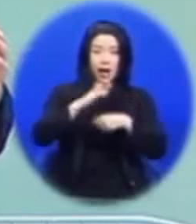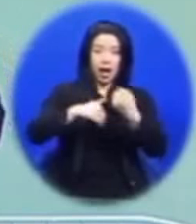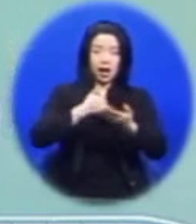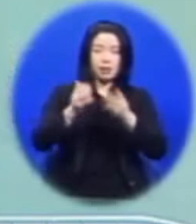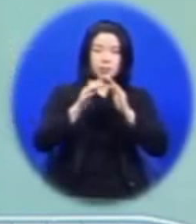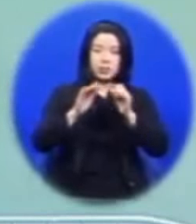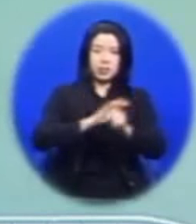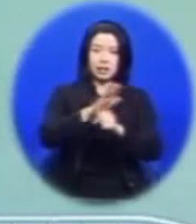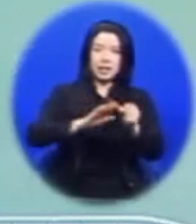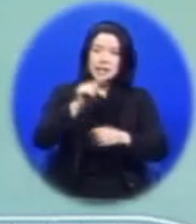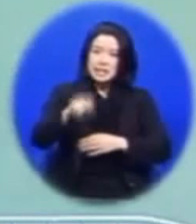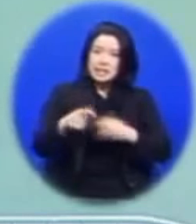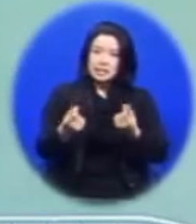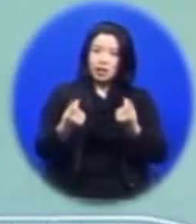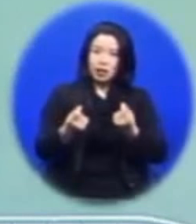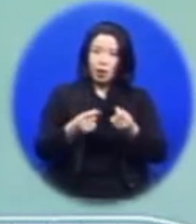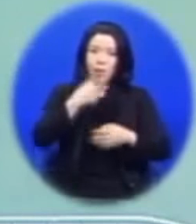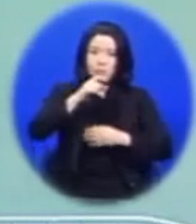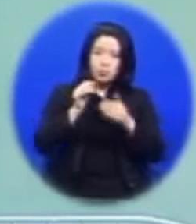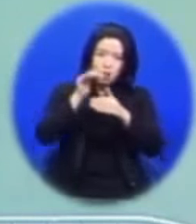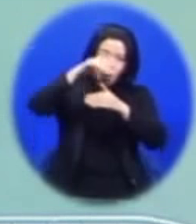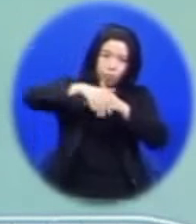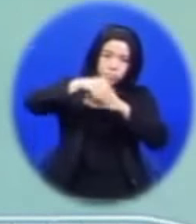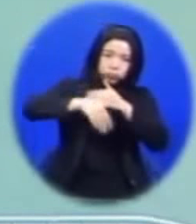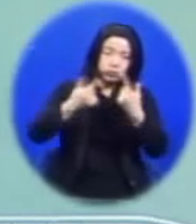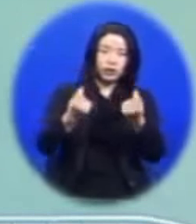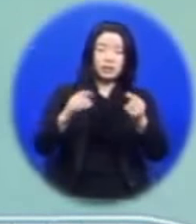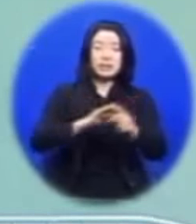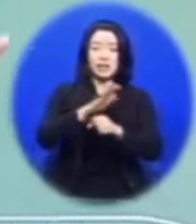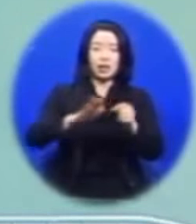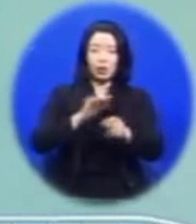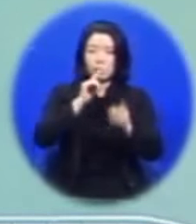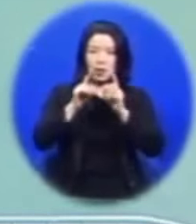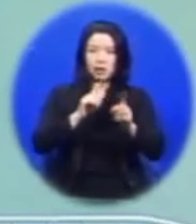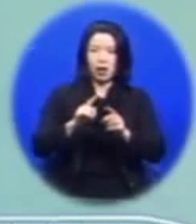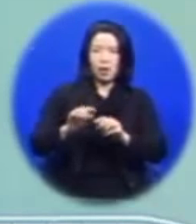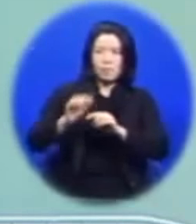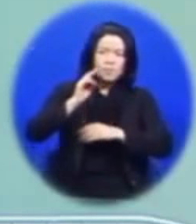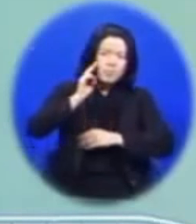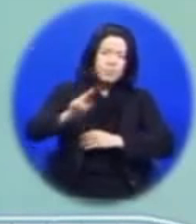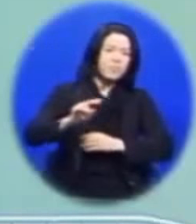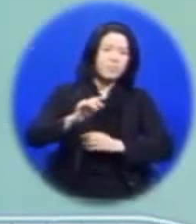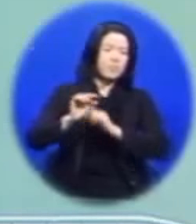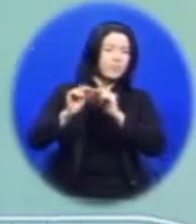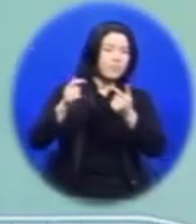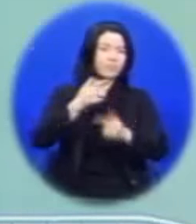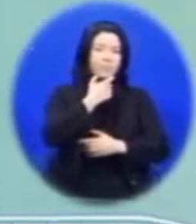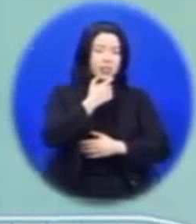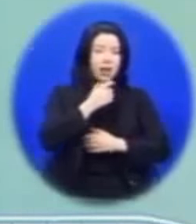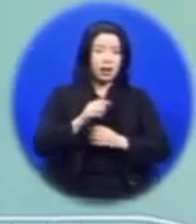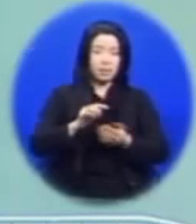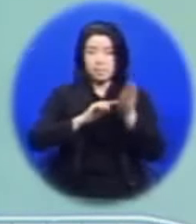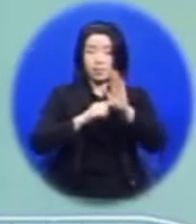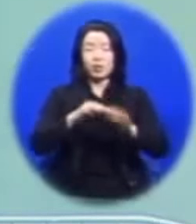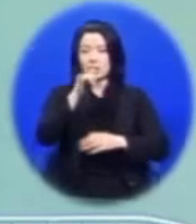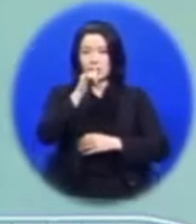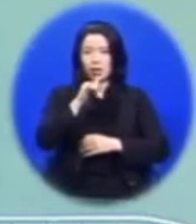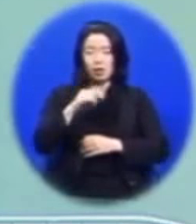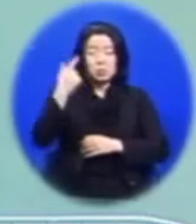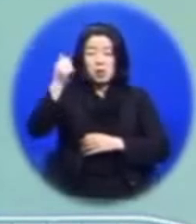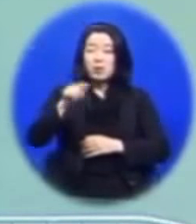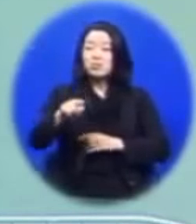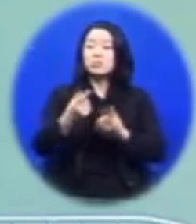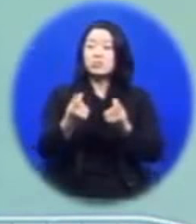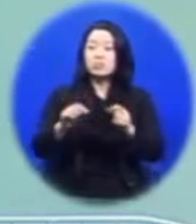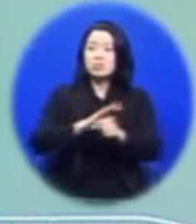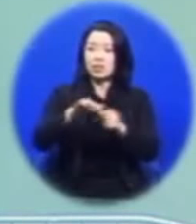이처럼 폭포수 같은 사랑이라고 했더니 아주 거부감을 표시하라 목사님 그런 사랑이 진짜